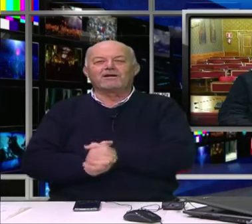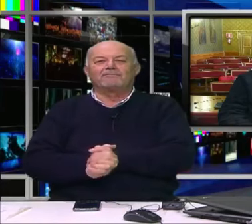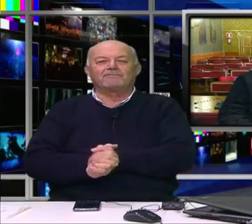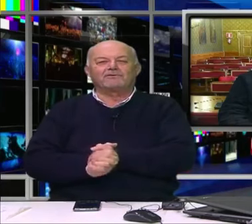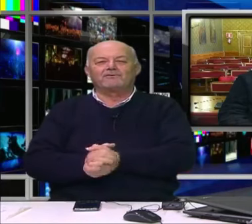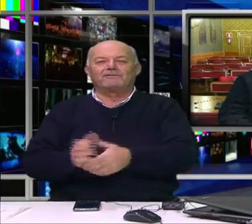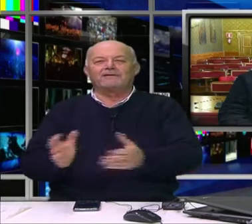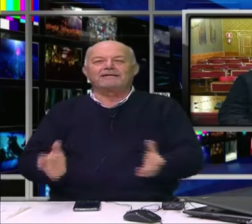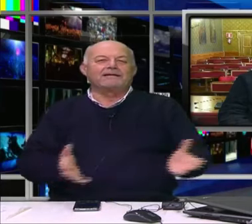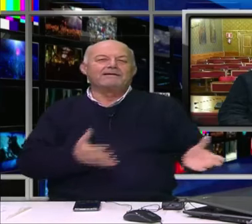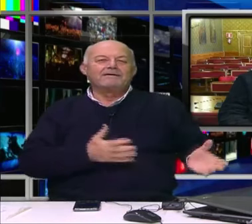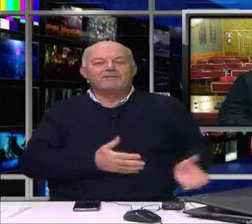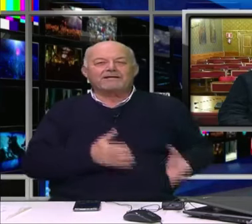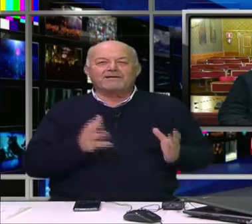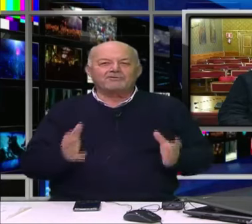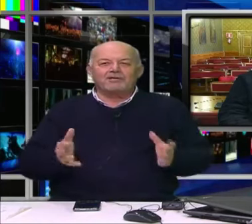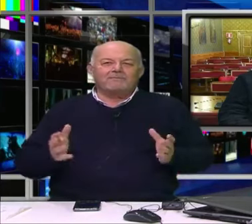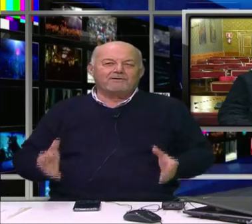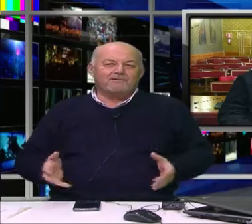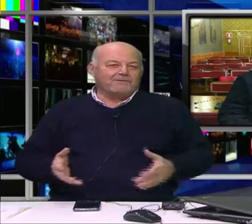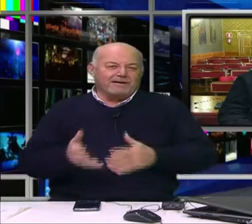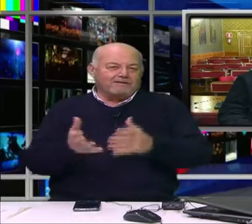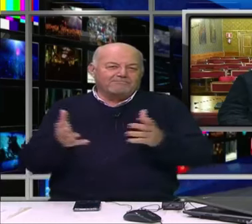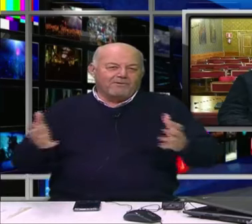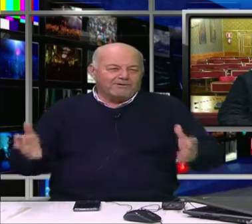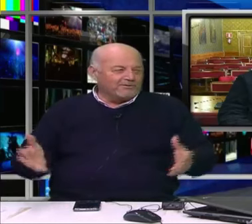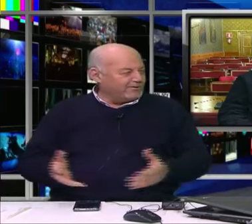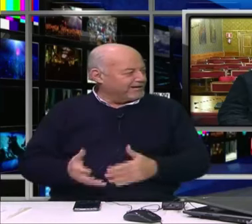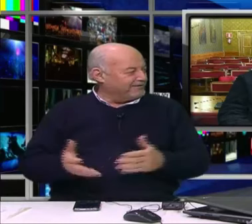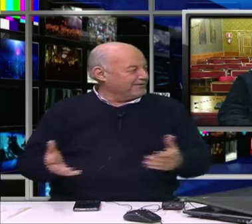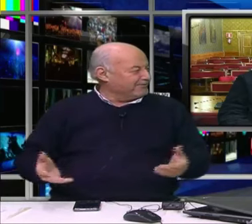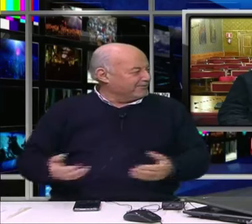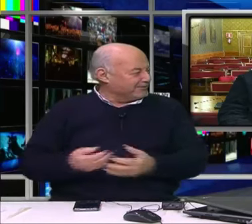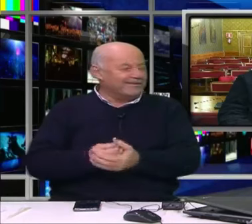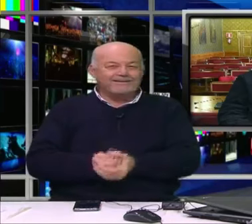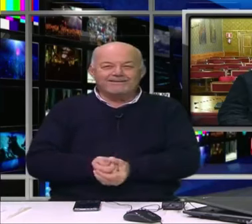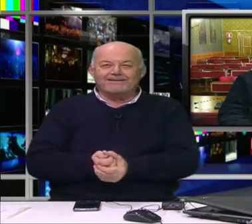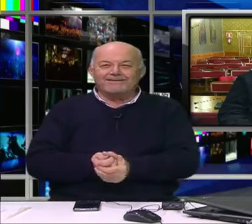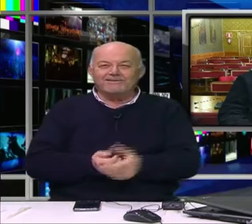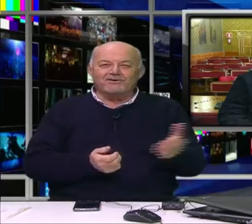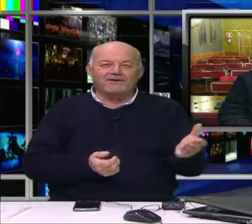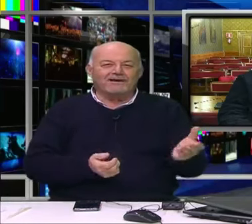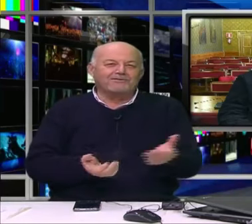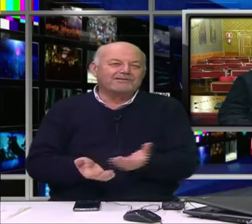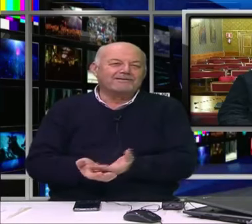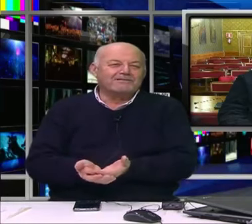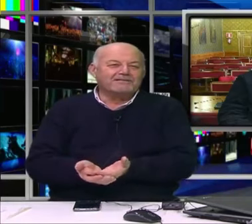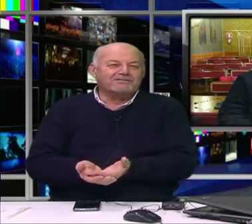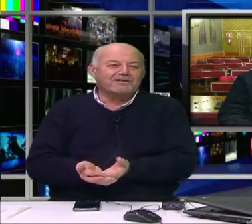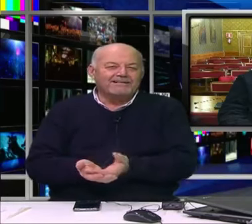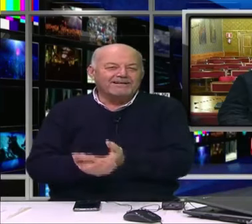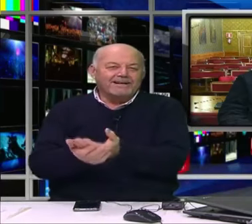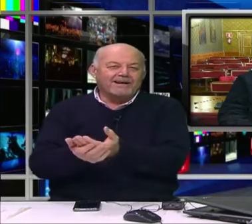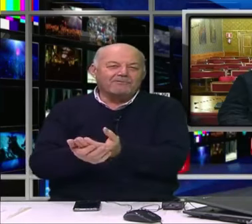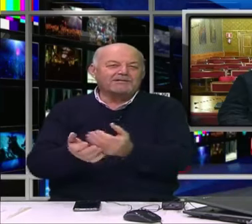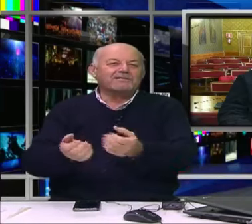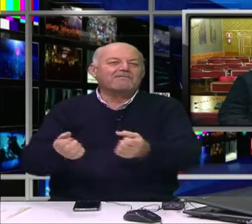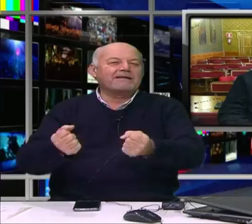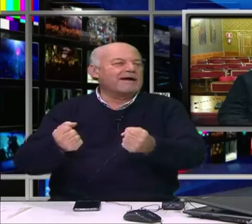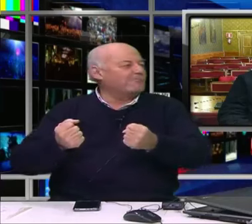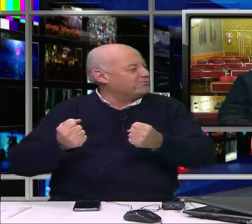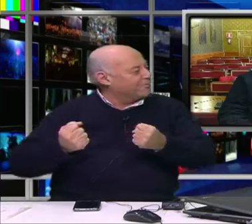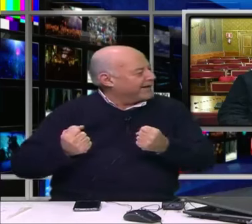Noi diciamo per fortuna è venerdì perché riusciamo a coprire un quarto d'ora, 20 minuti del telegiornale con l'intervista a Cesare e